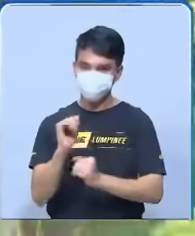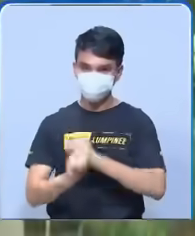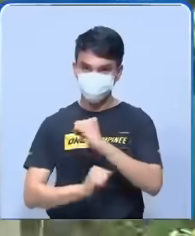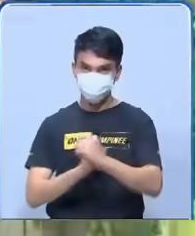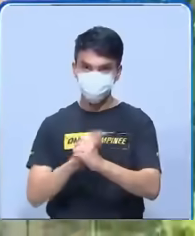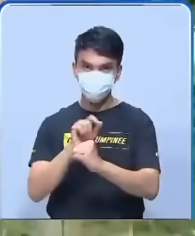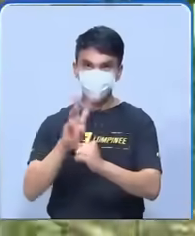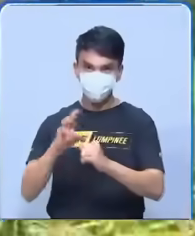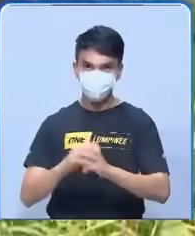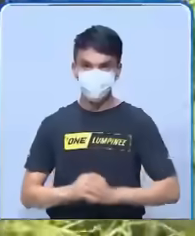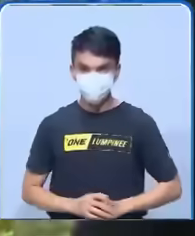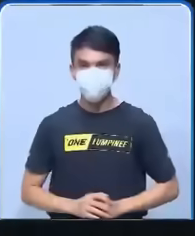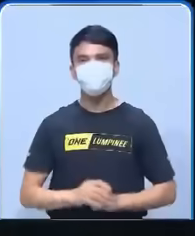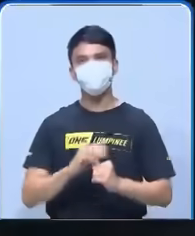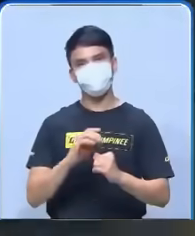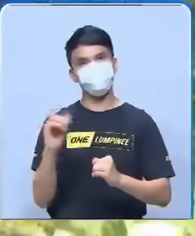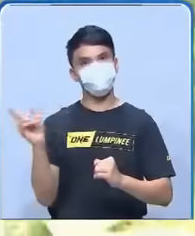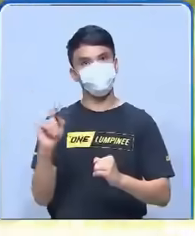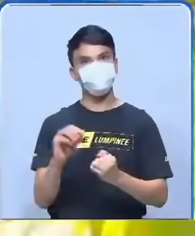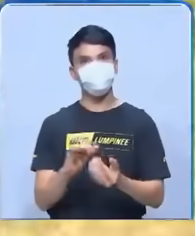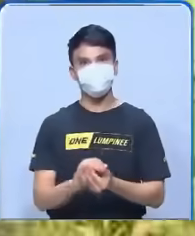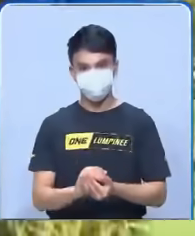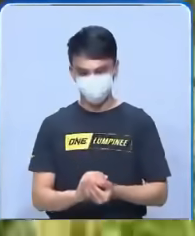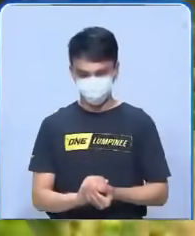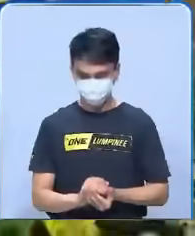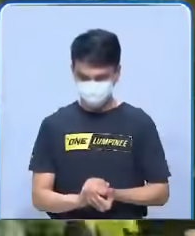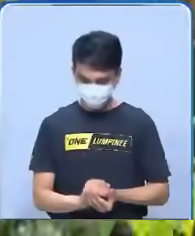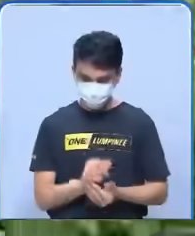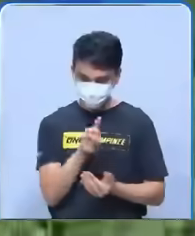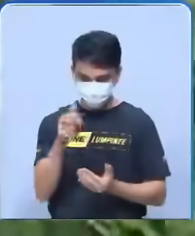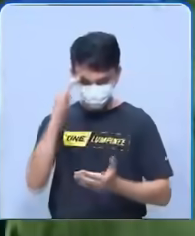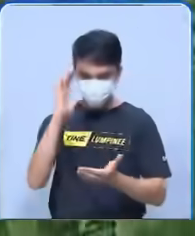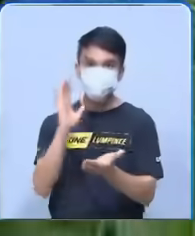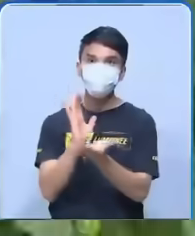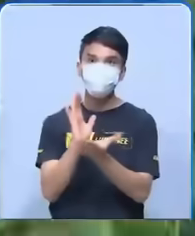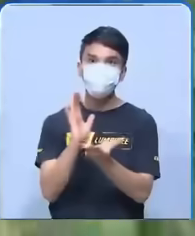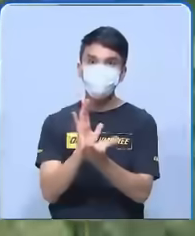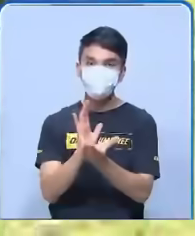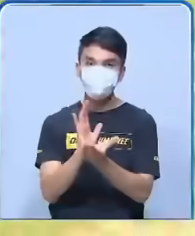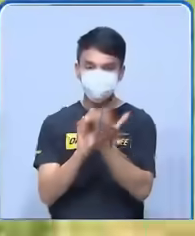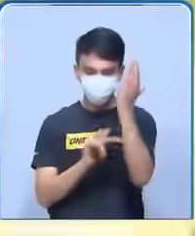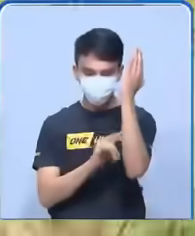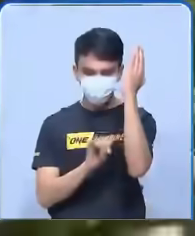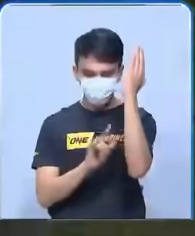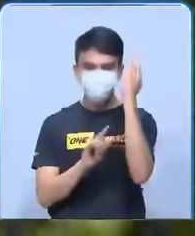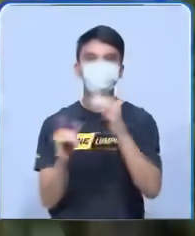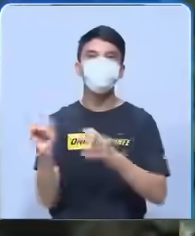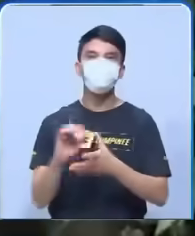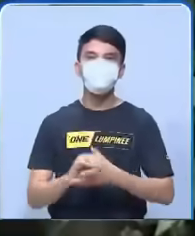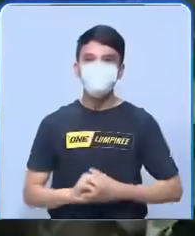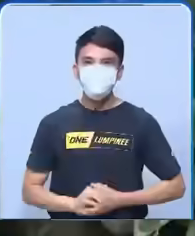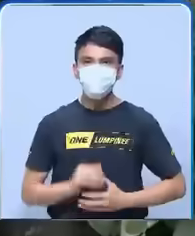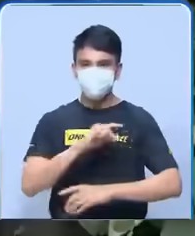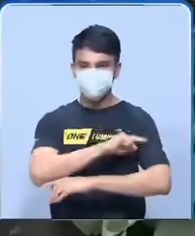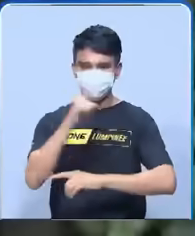26ปีคนนี้เป็นผู้ก่อเหตุขับรถฝ่าด่านแล้วยิงใส่ตำรวจสายตรวจสภ.หาดใหญ่เหตุการณ์เกิดขึ้นเนี่ย1สิ